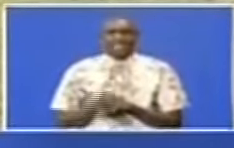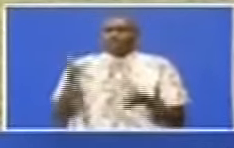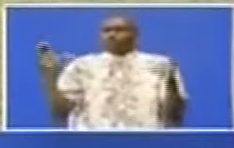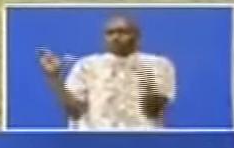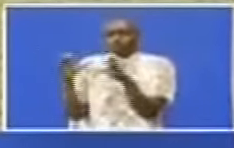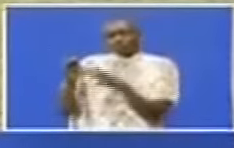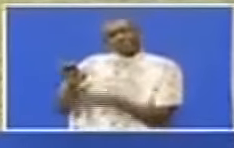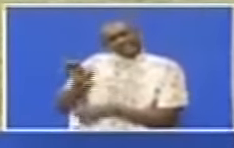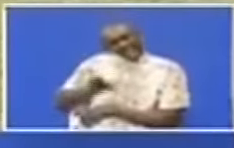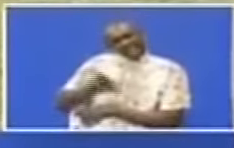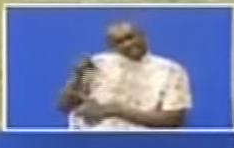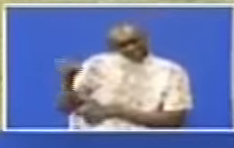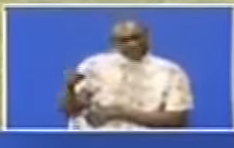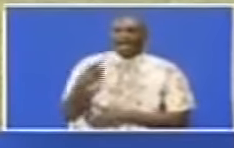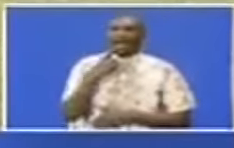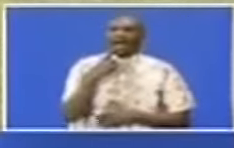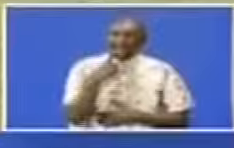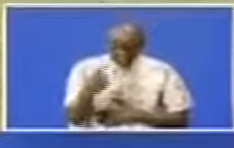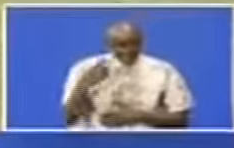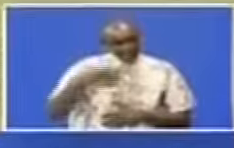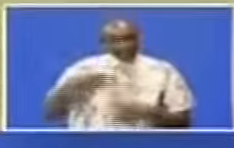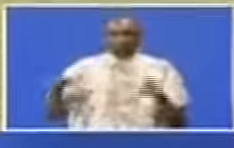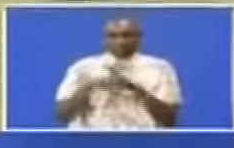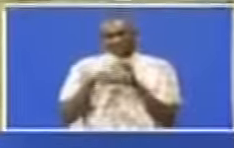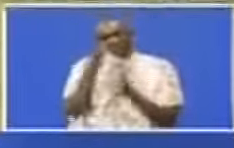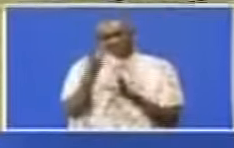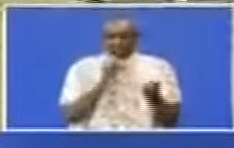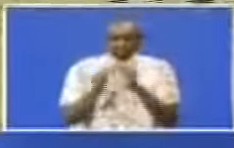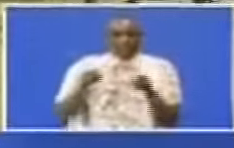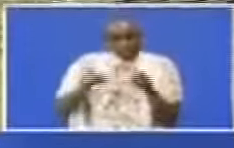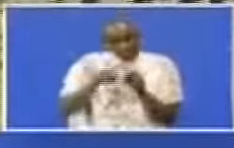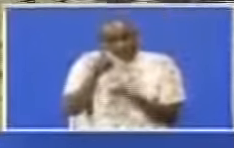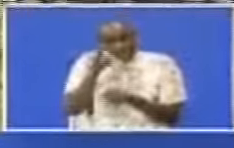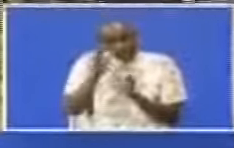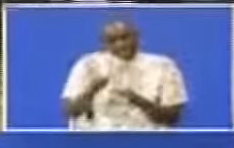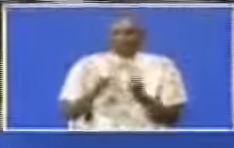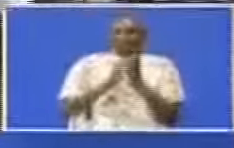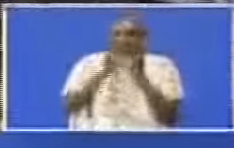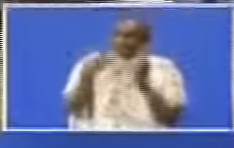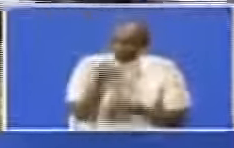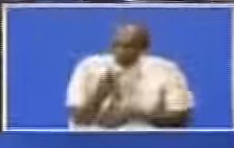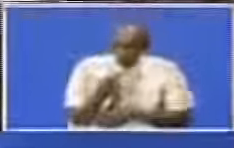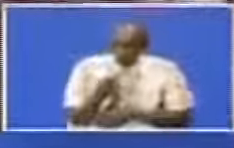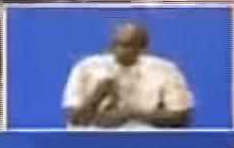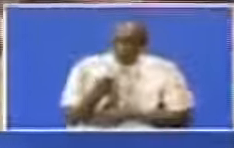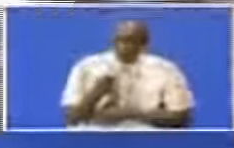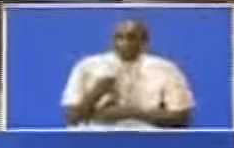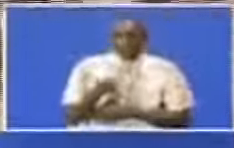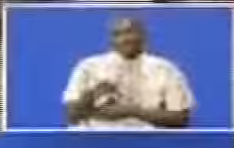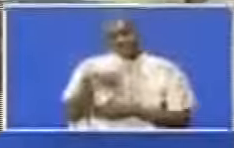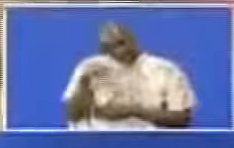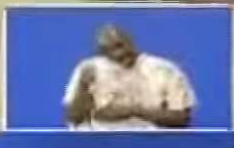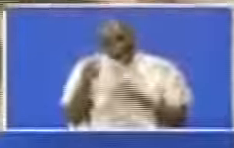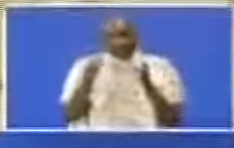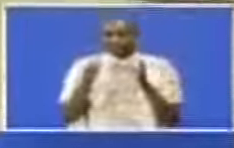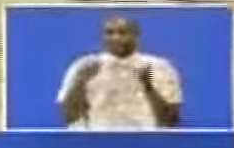Katika upande wa kinadada, zaidi ya wanariadha 100 walijitosa uwanjani, akiwemo bingwa wa dunia wa mbio za mita 3000 kuruka viunzi na maji Haivin Kieng na